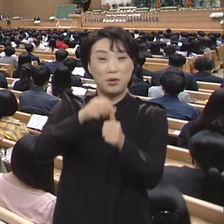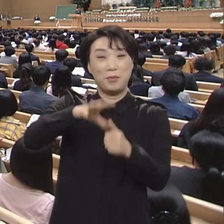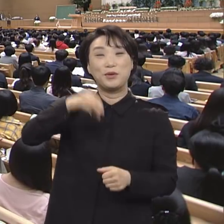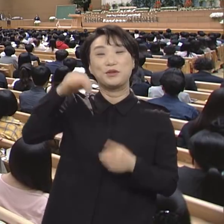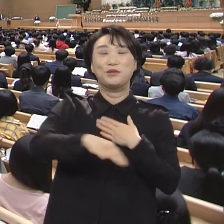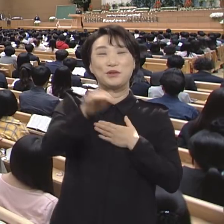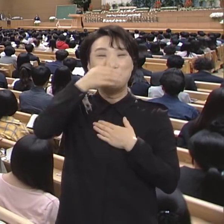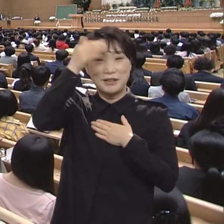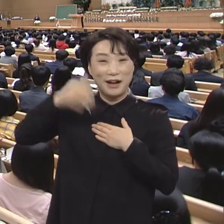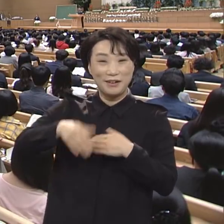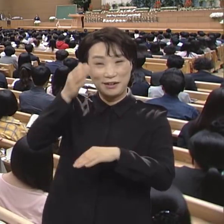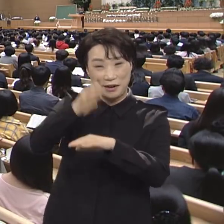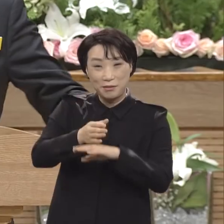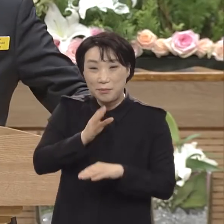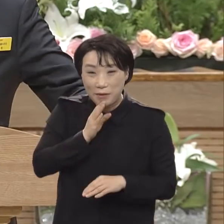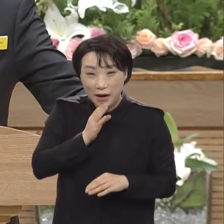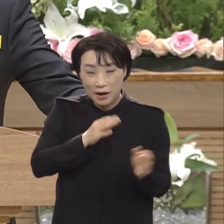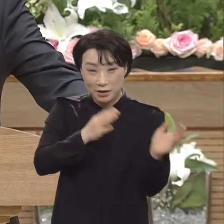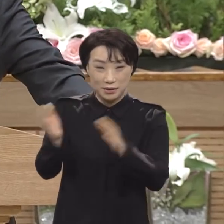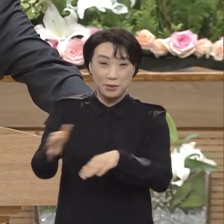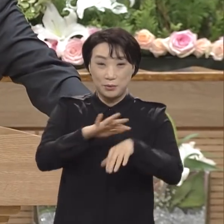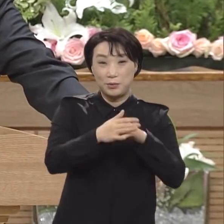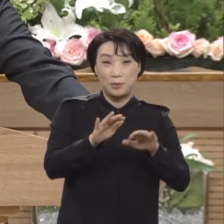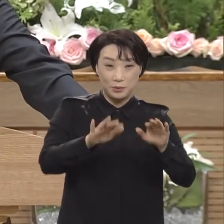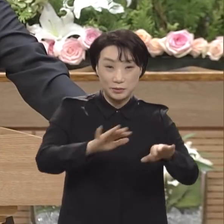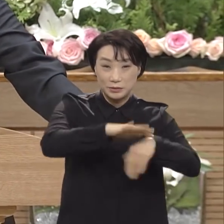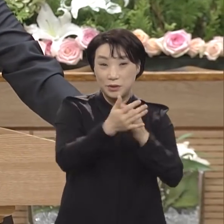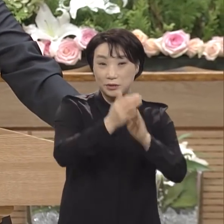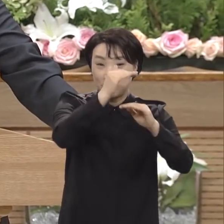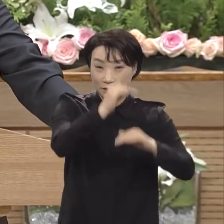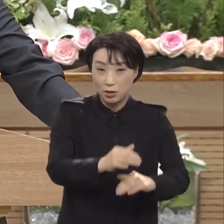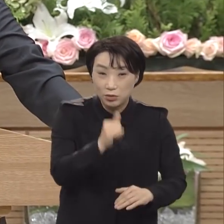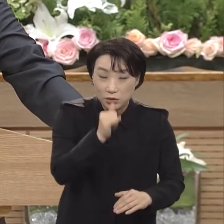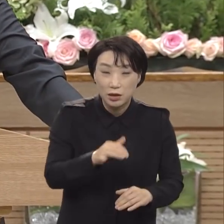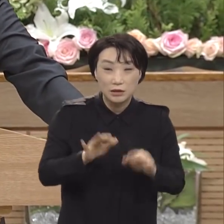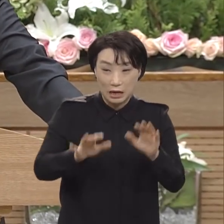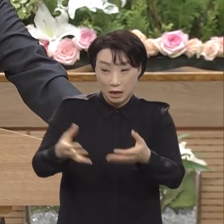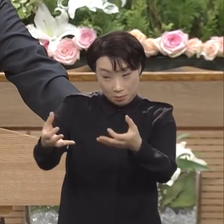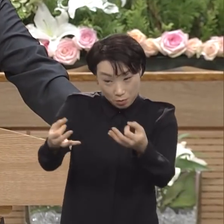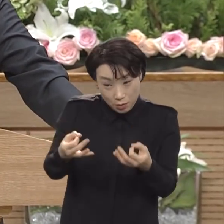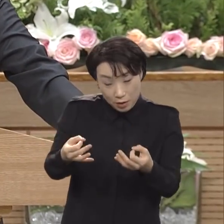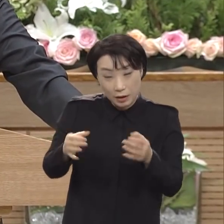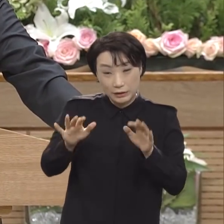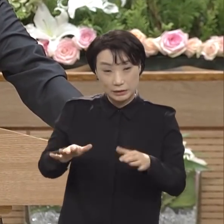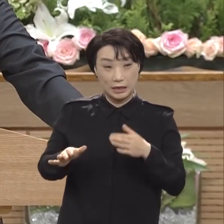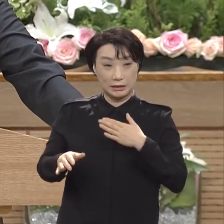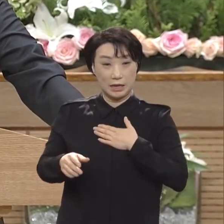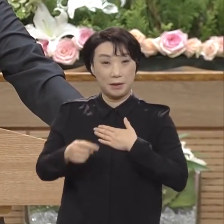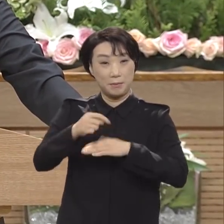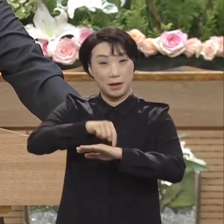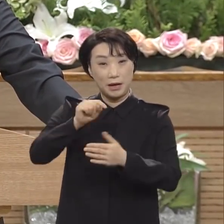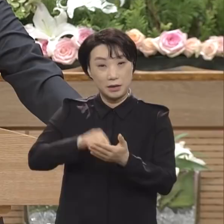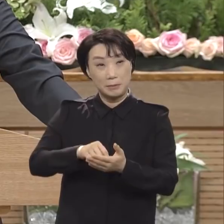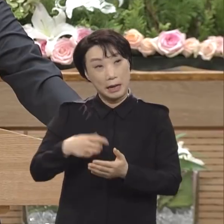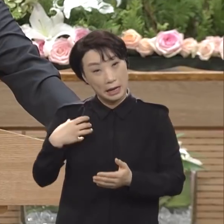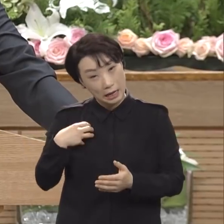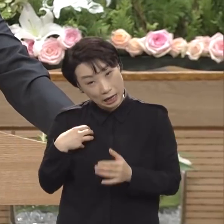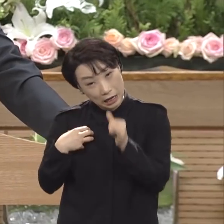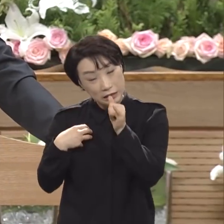거. 본문에 뭐라고 했어요? 보라, 이제 나는